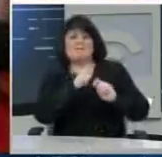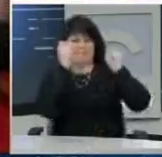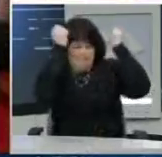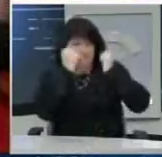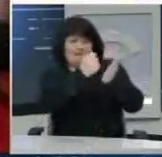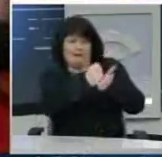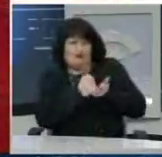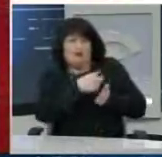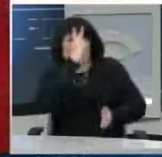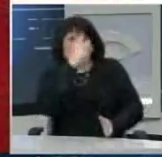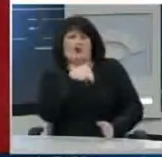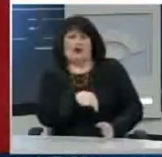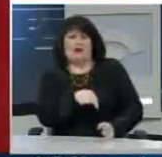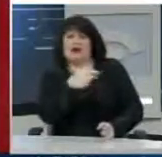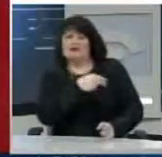κατοχικού δανείου,